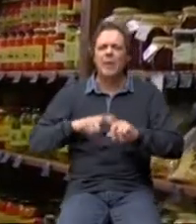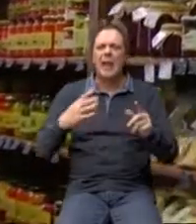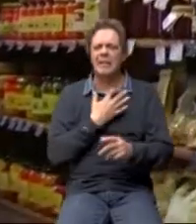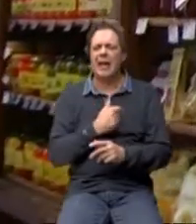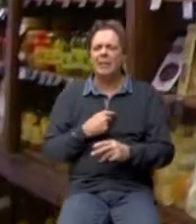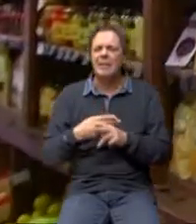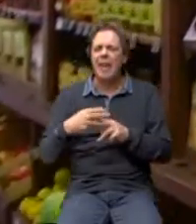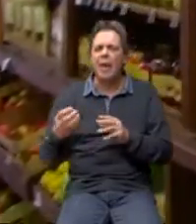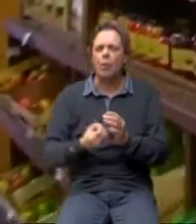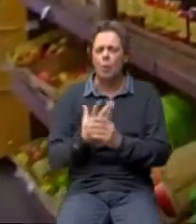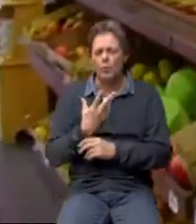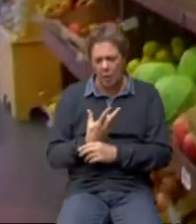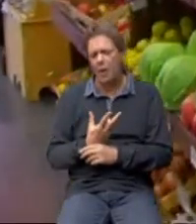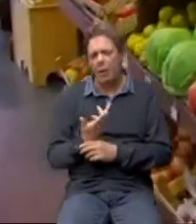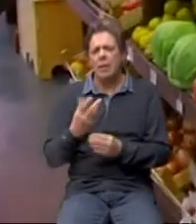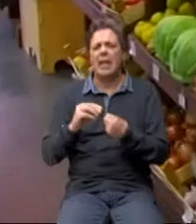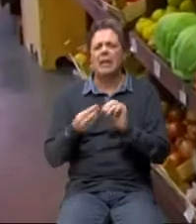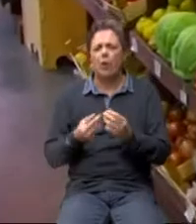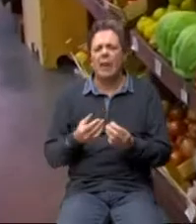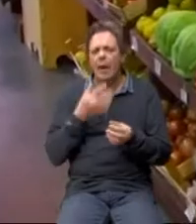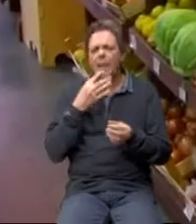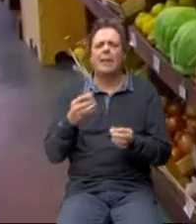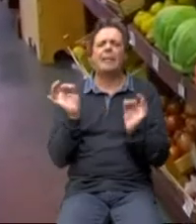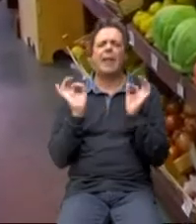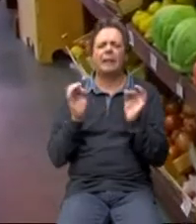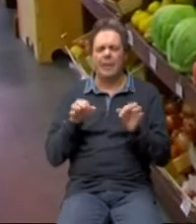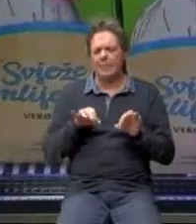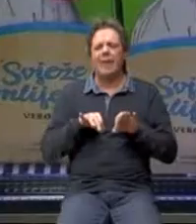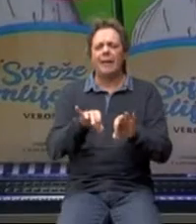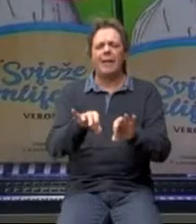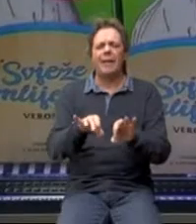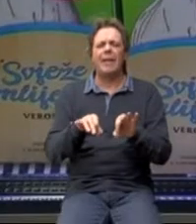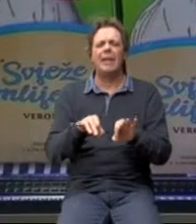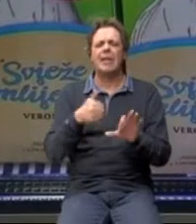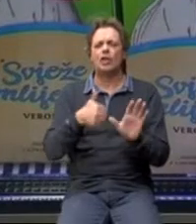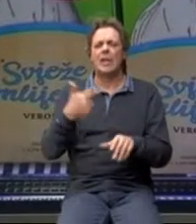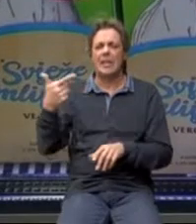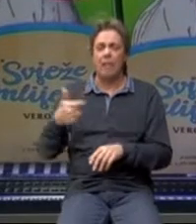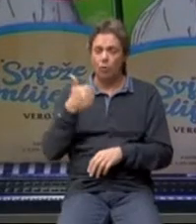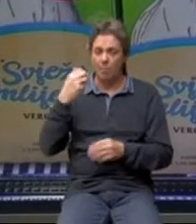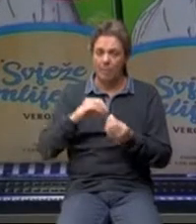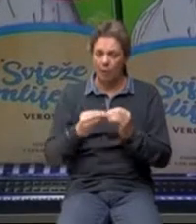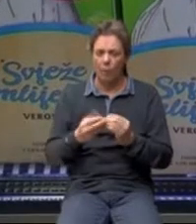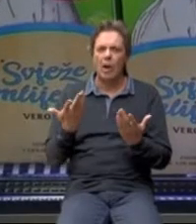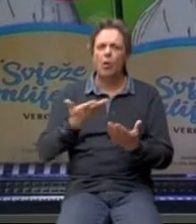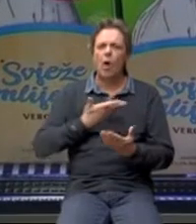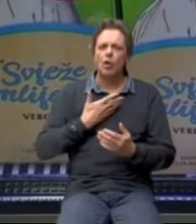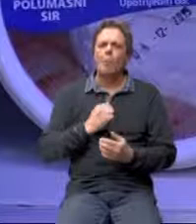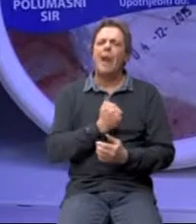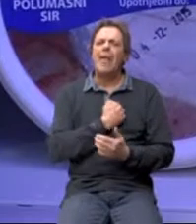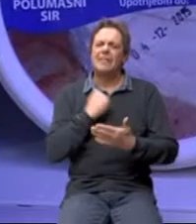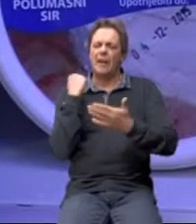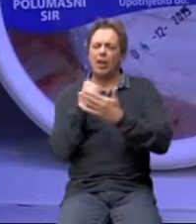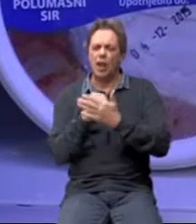hrvatske ekoproizvode svakako je trgovina delikatesama u Ilici 62. Prva je to trgovina koja je dobila jamstveni